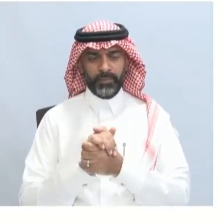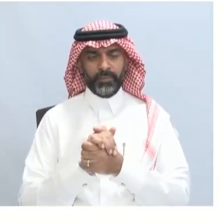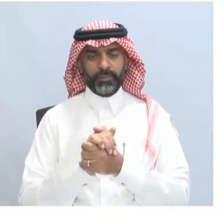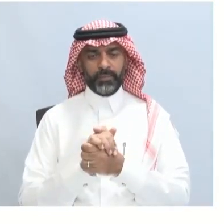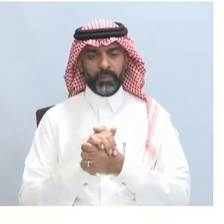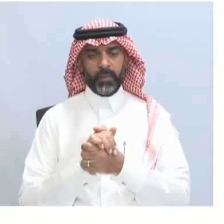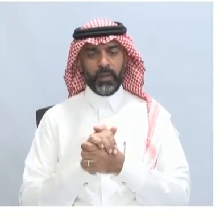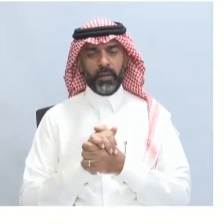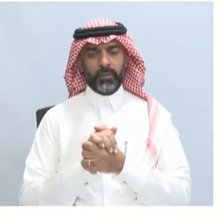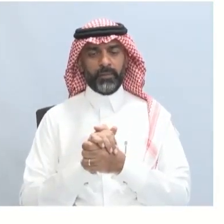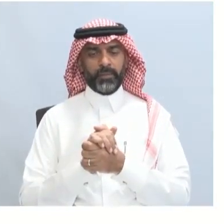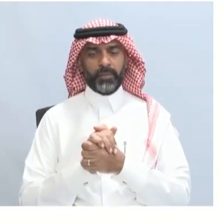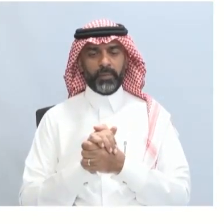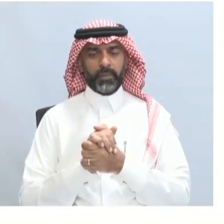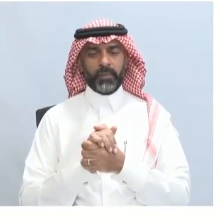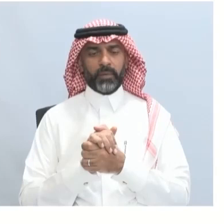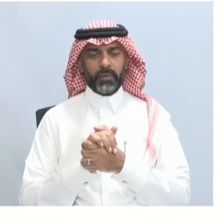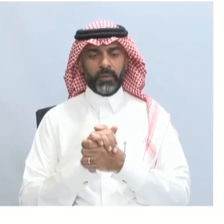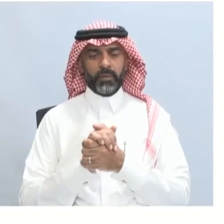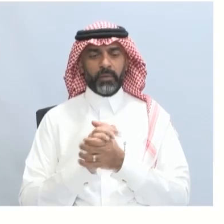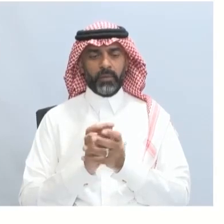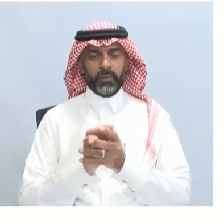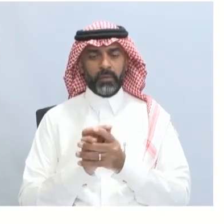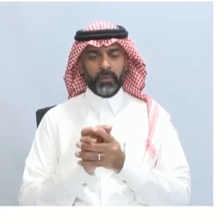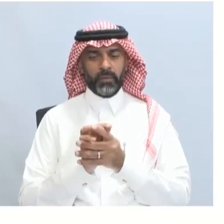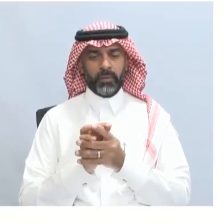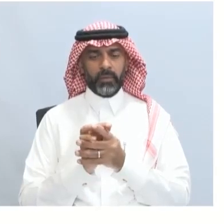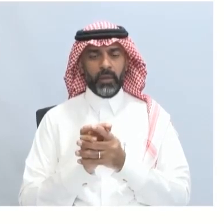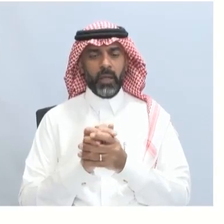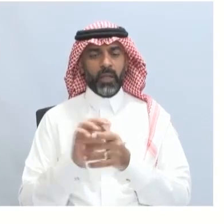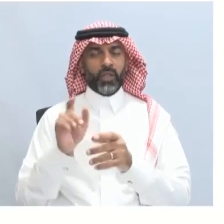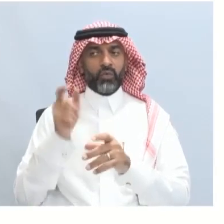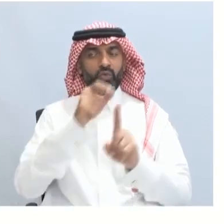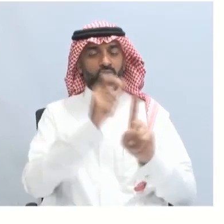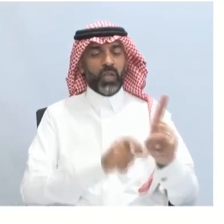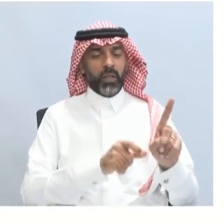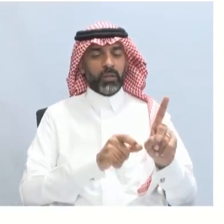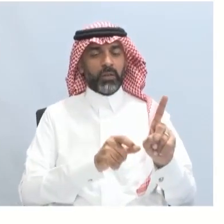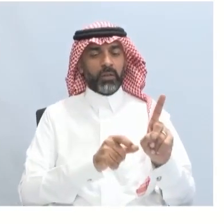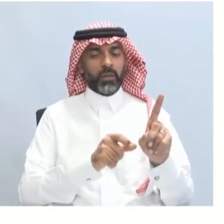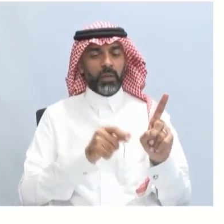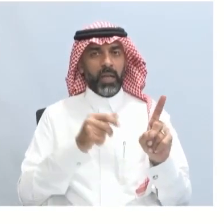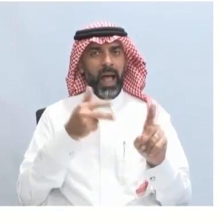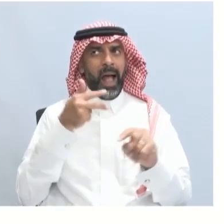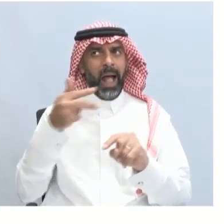والغائب ان الغائب هو الشخص الذي لا يعرف موطنه ولا محل اقامته ولكن حياته